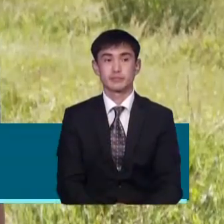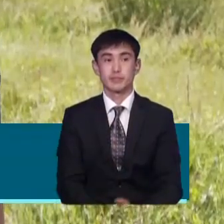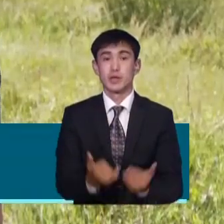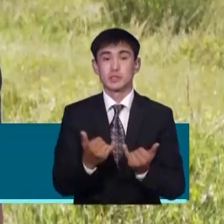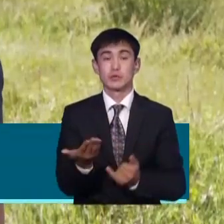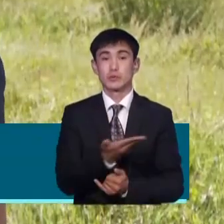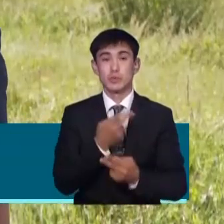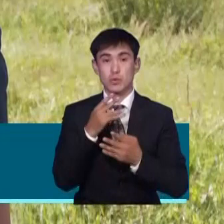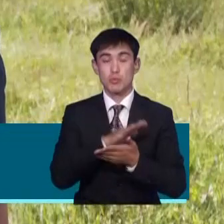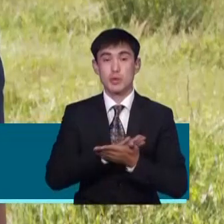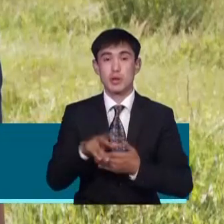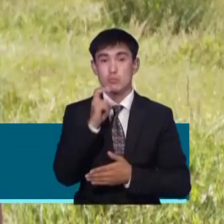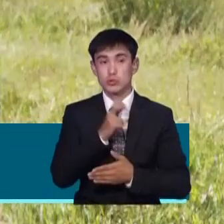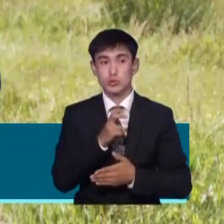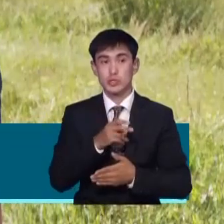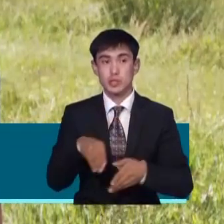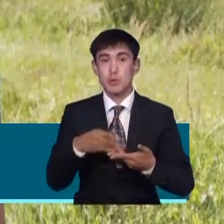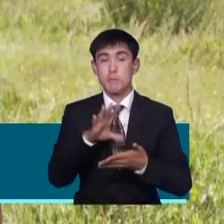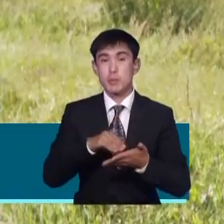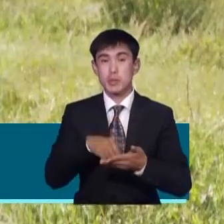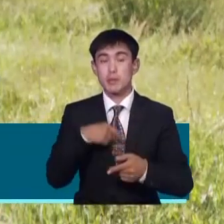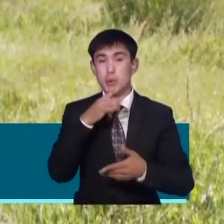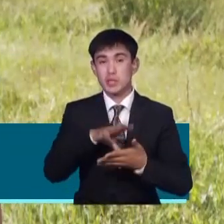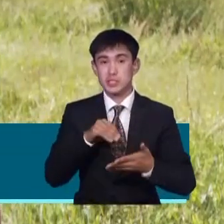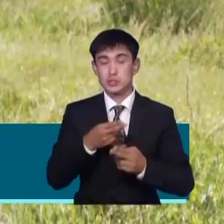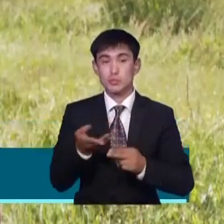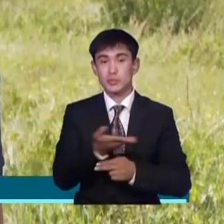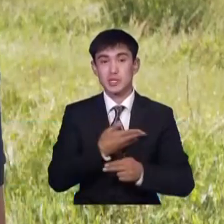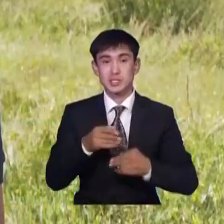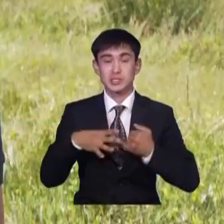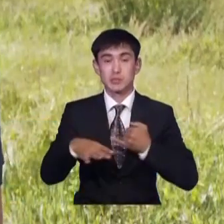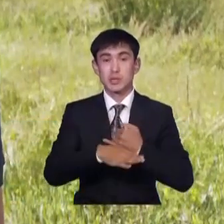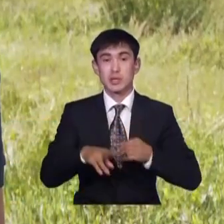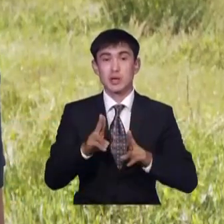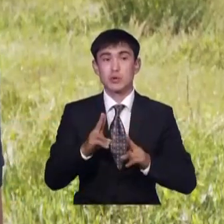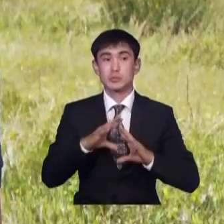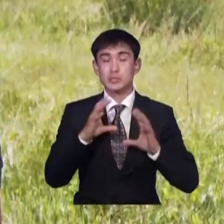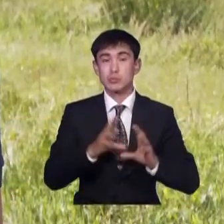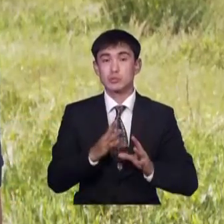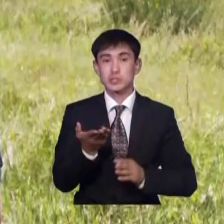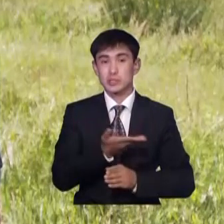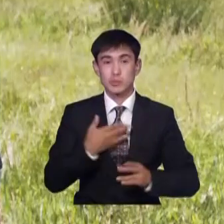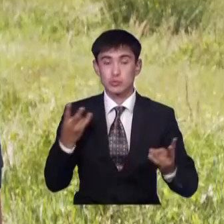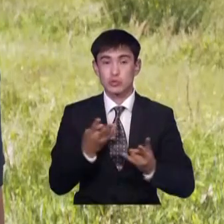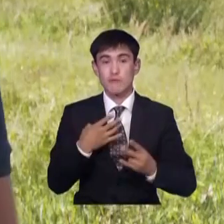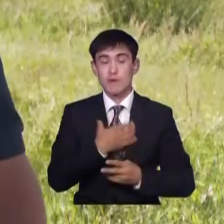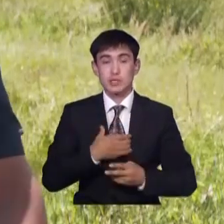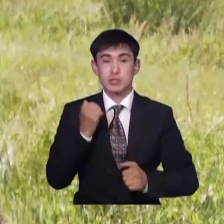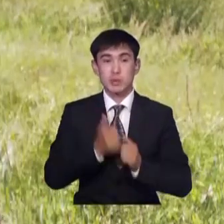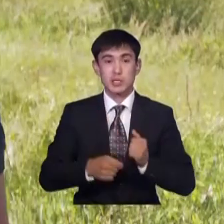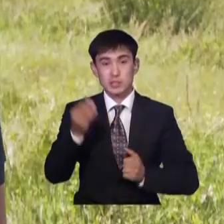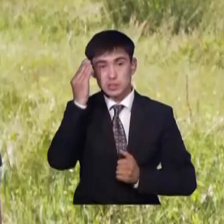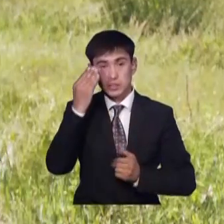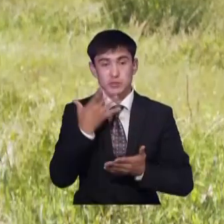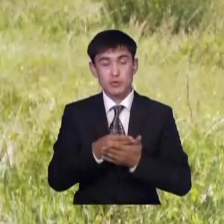Сегодня мы не только убираем мусор, но и даем пример для подражания. Это наша земля. Так кому о ней заботиться, если не нам? Важно, чтобы каждый